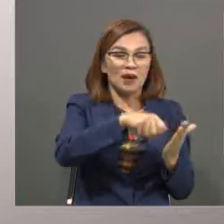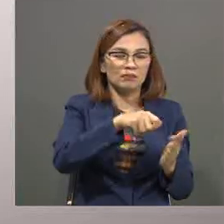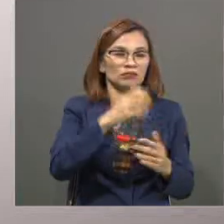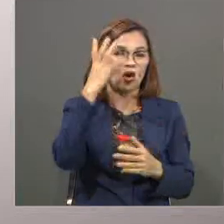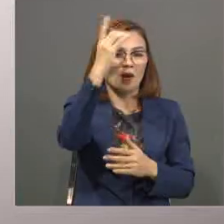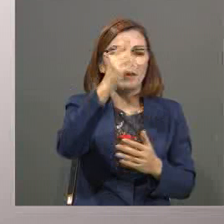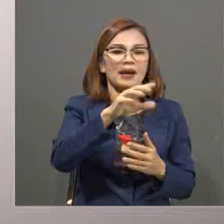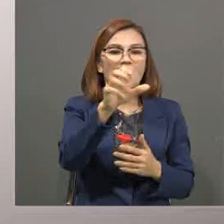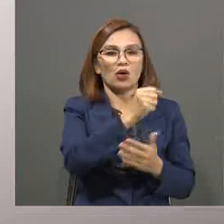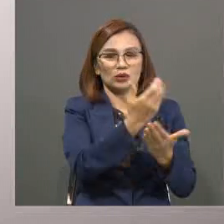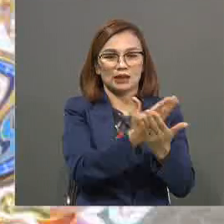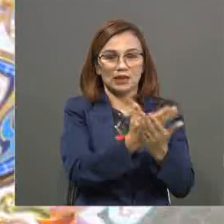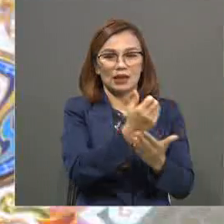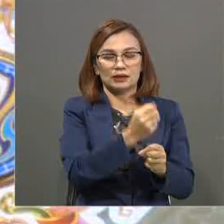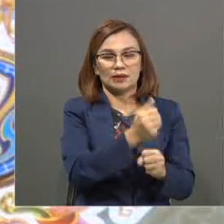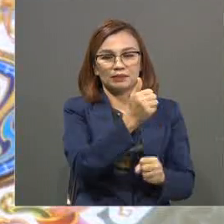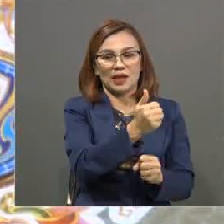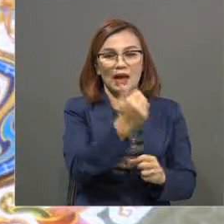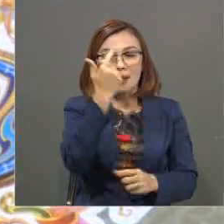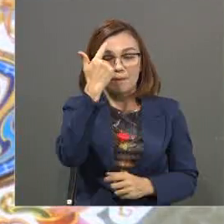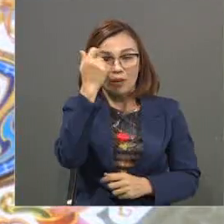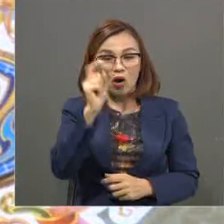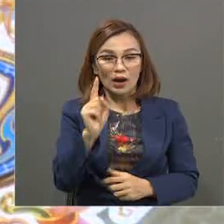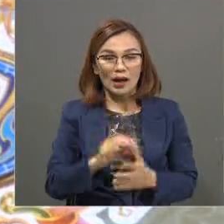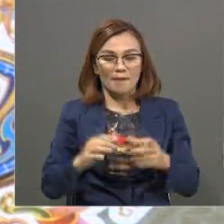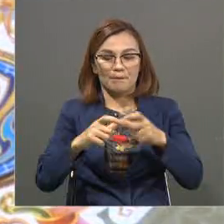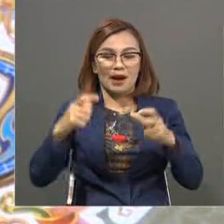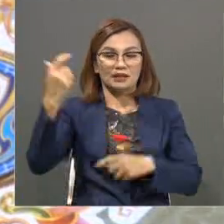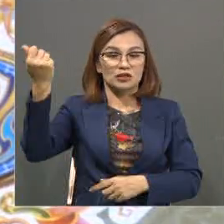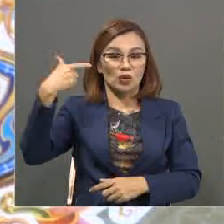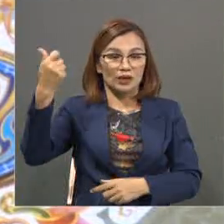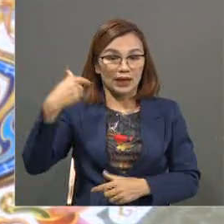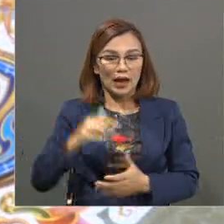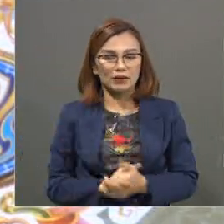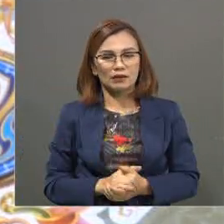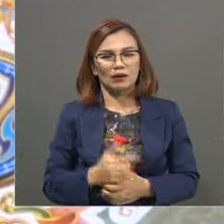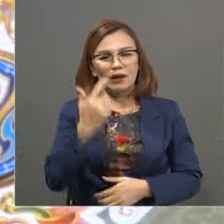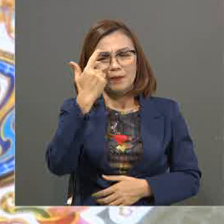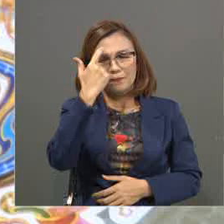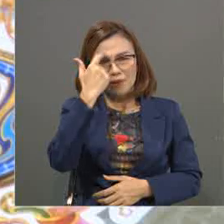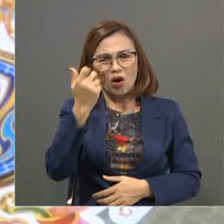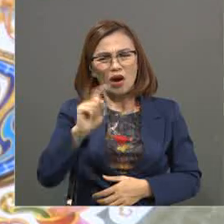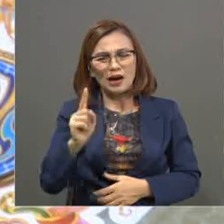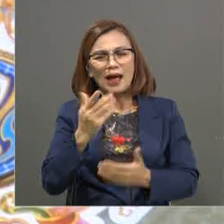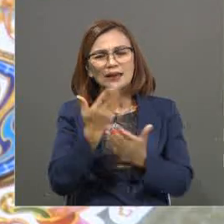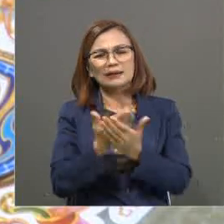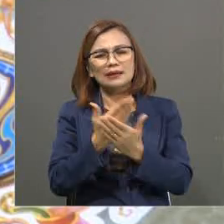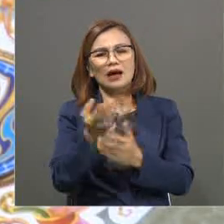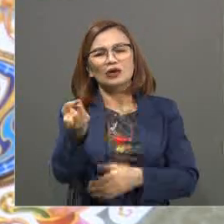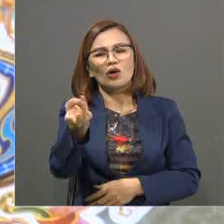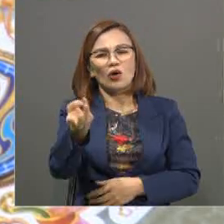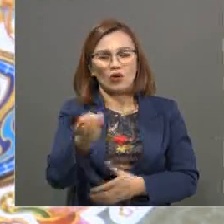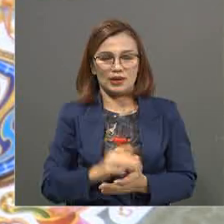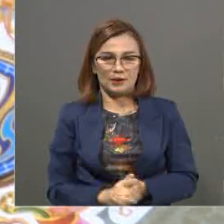ครับคือเรื่องเมันน่าเจ็บใจเพราะว่าคนที่เขาได้รับบัตรสวัสดิการแห่งรัฐมันคือคนที่เส้นเส้นรายได้เไม่